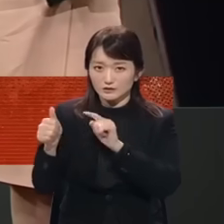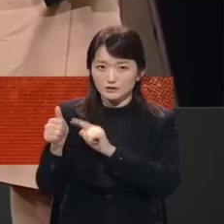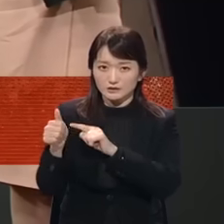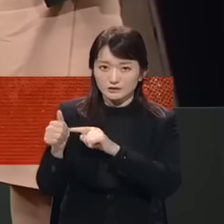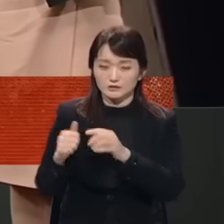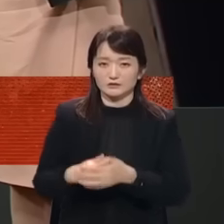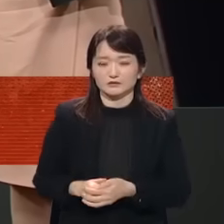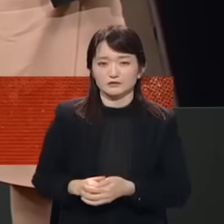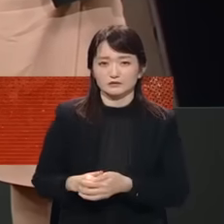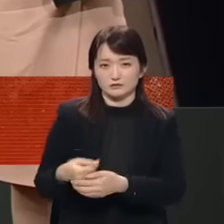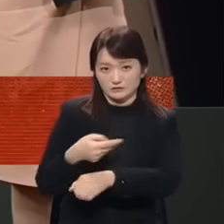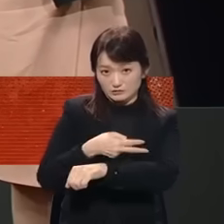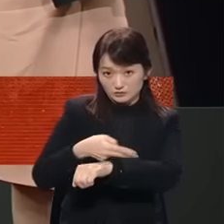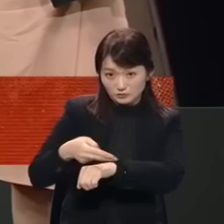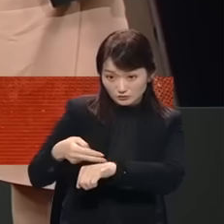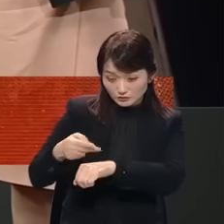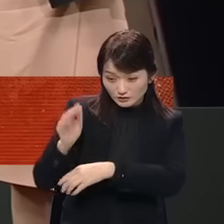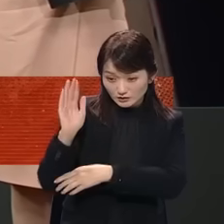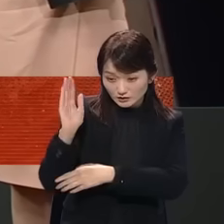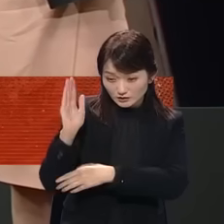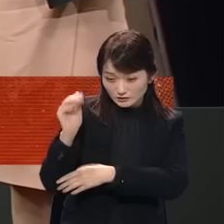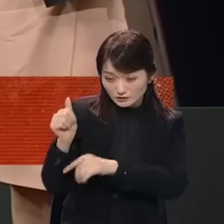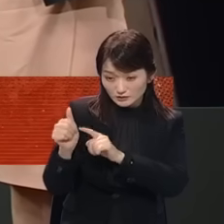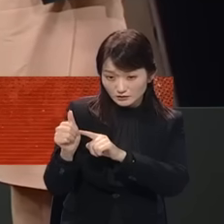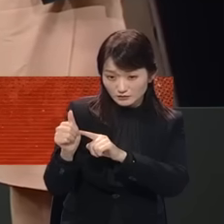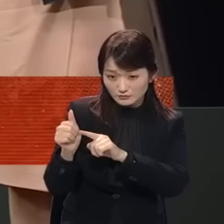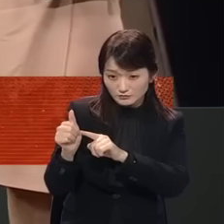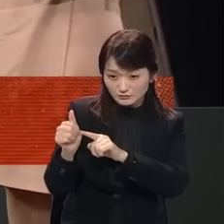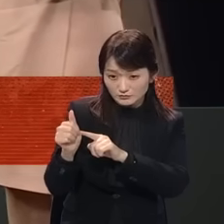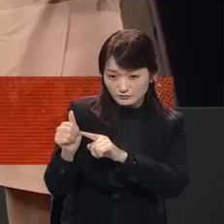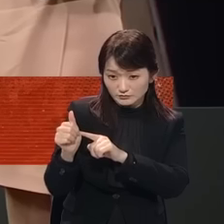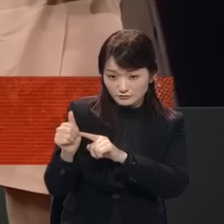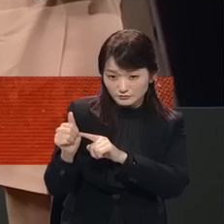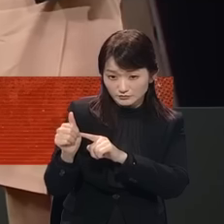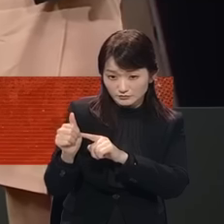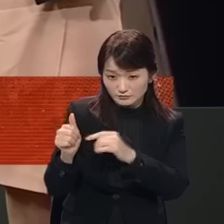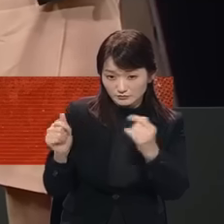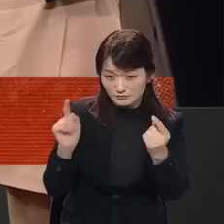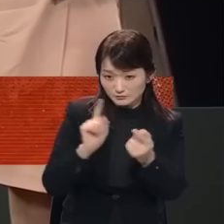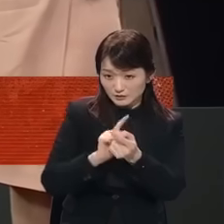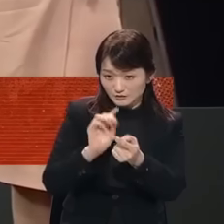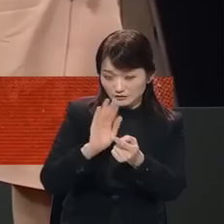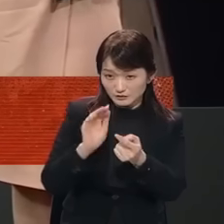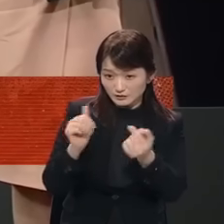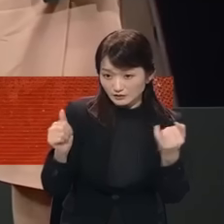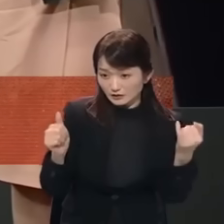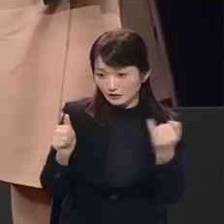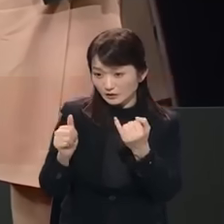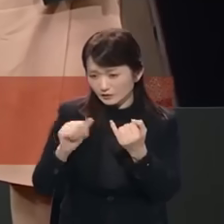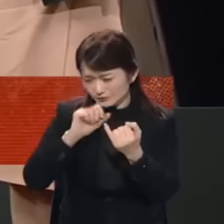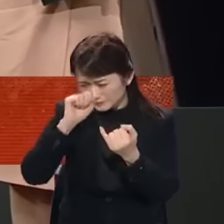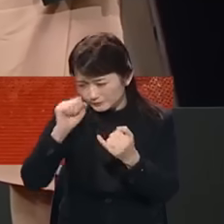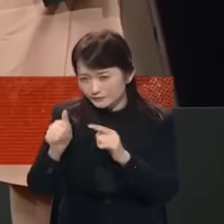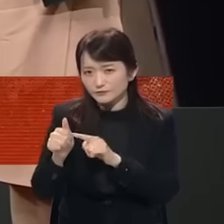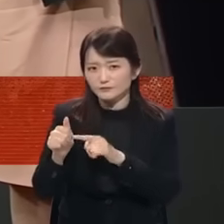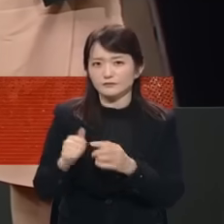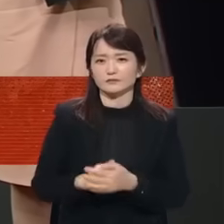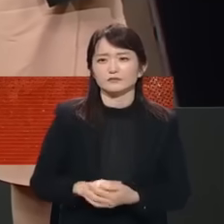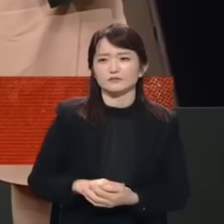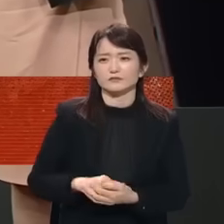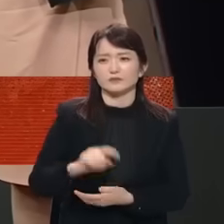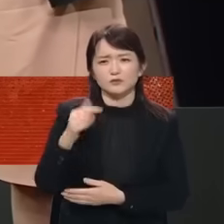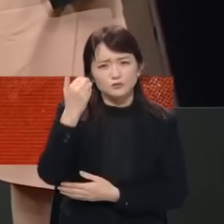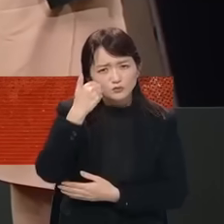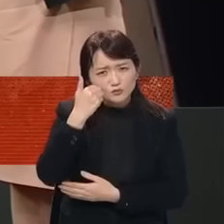수영 강사에게 그만 마음을 빼앗겨 버렸습니다 그런데이 남자의 철벽 알고 보니 아무에게나 열려 있던